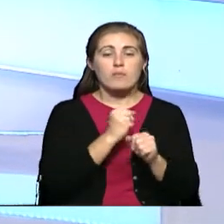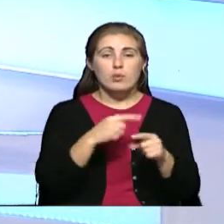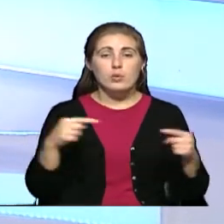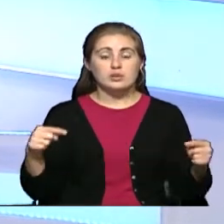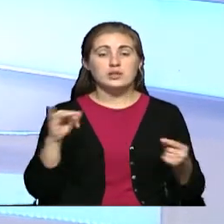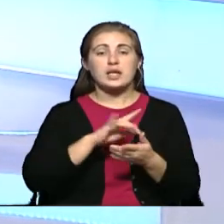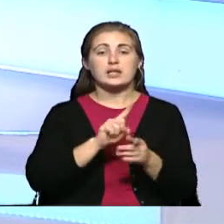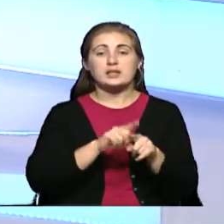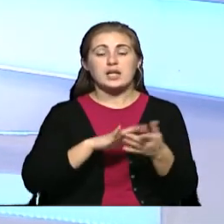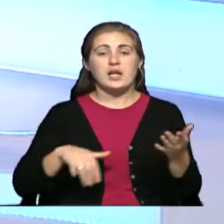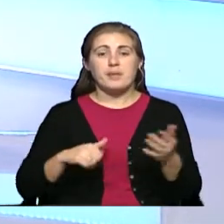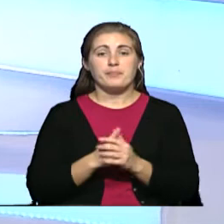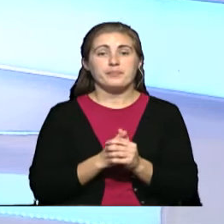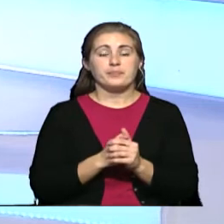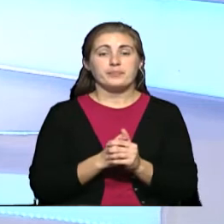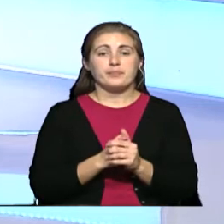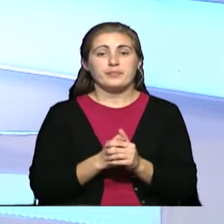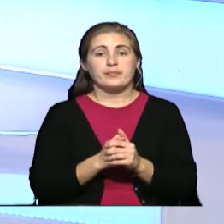далее. Поэтому